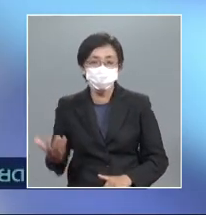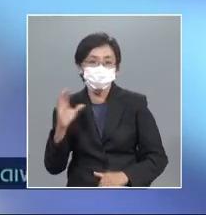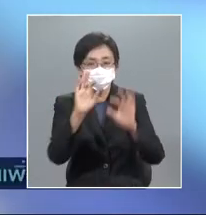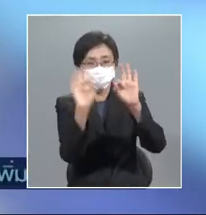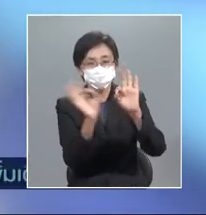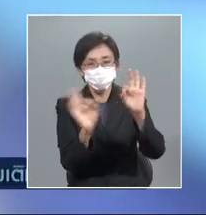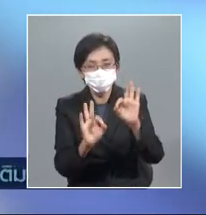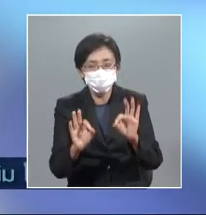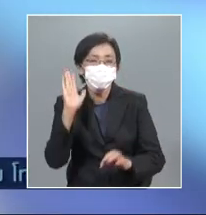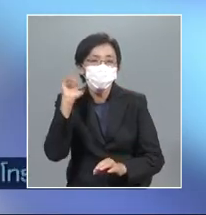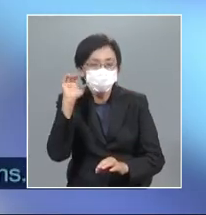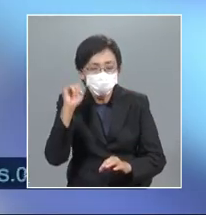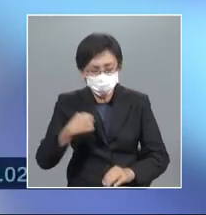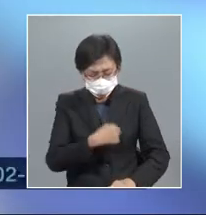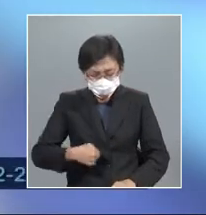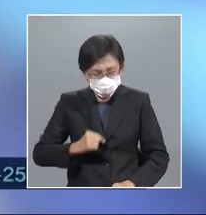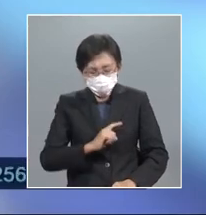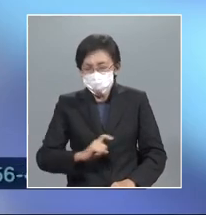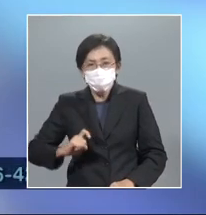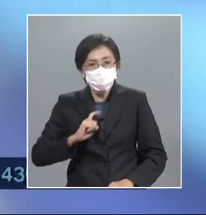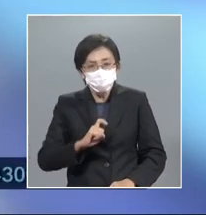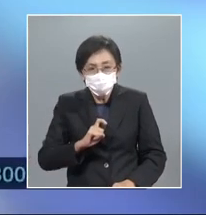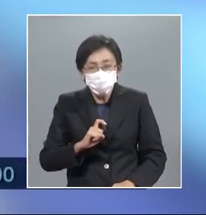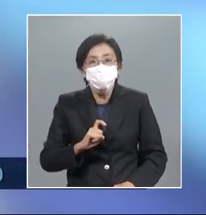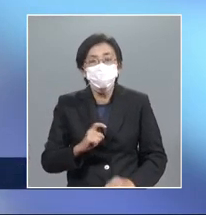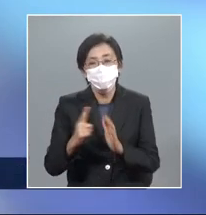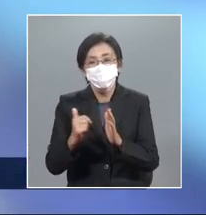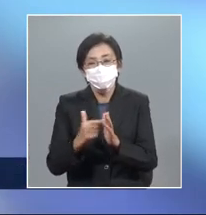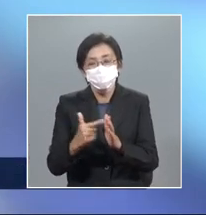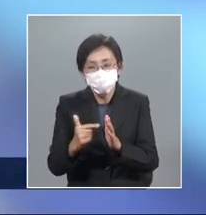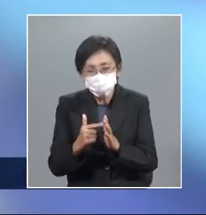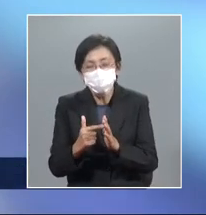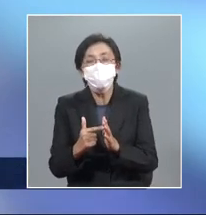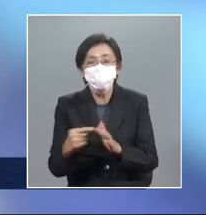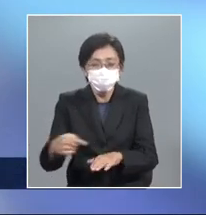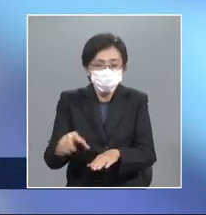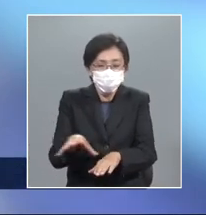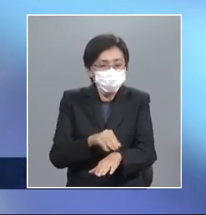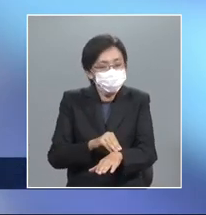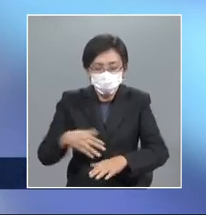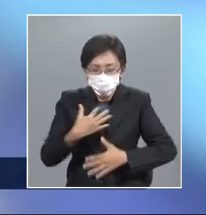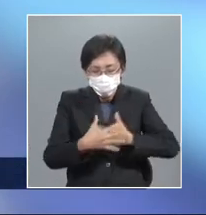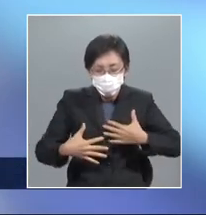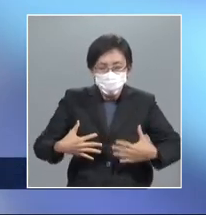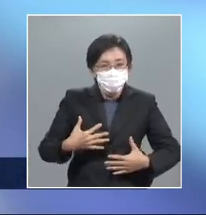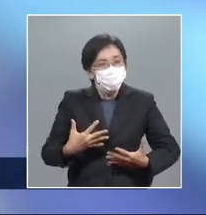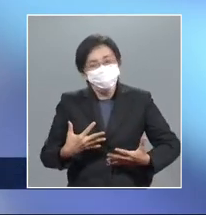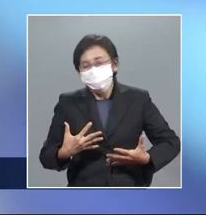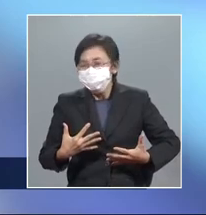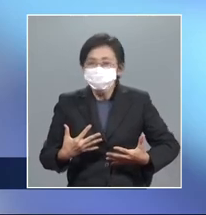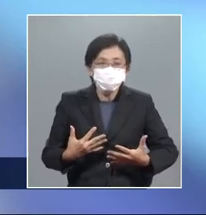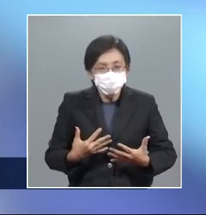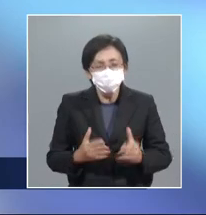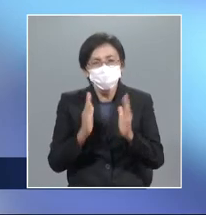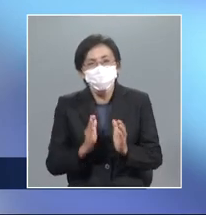อวัยวะนั้นล้มเหลวหลายอย่างครับแล้วก็ไม่ตอบสนองต่อยาด้วยทำให้หลายต่อหลายคนนะครับเอาใจช่วยแล้วก็